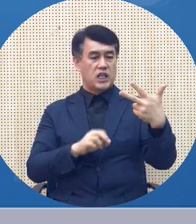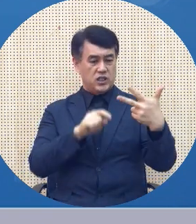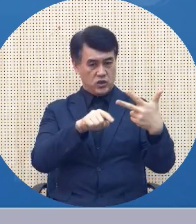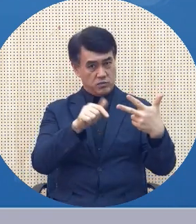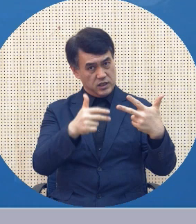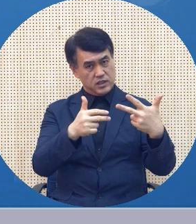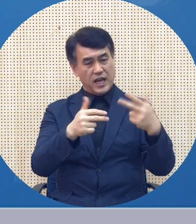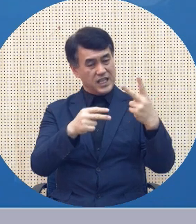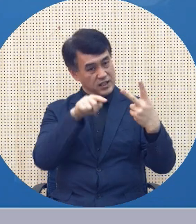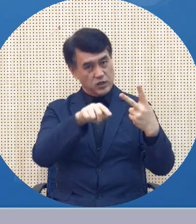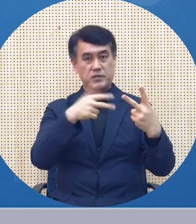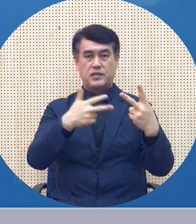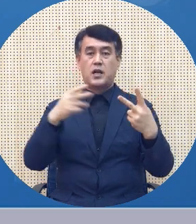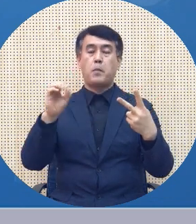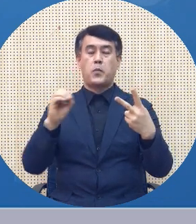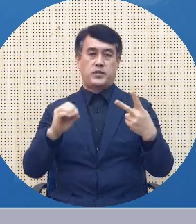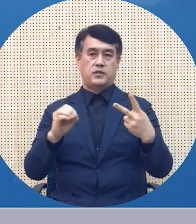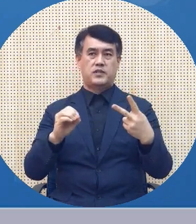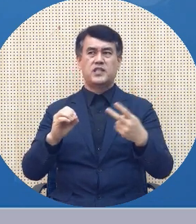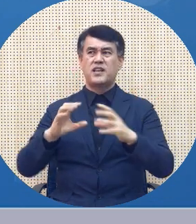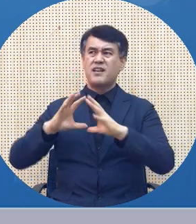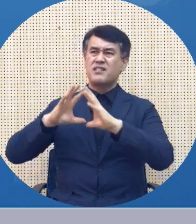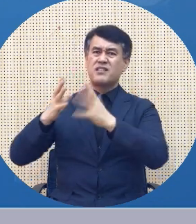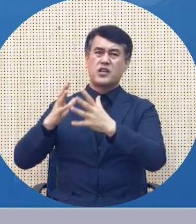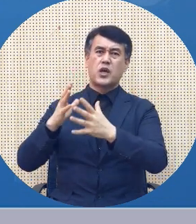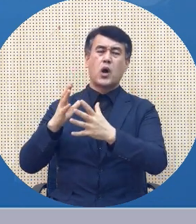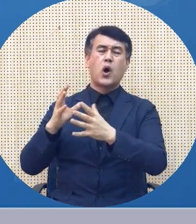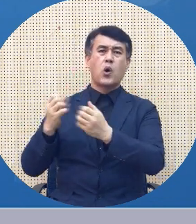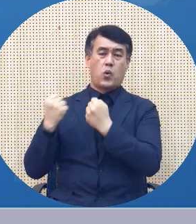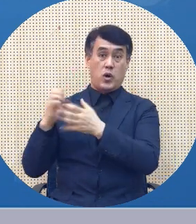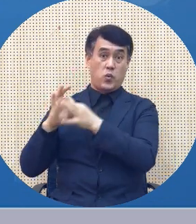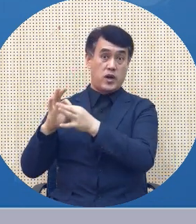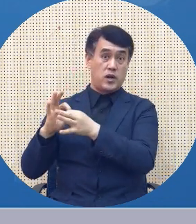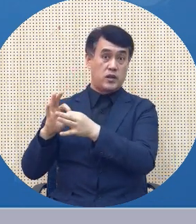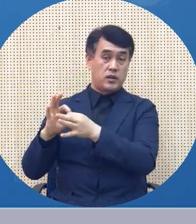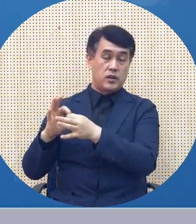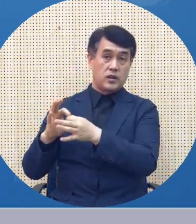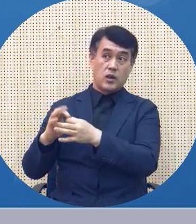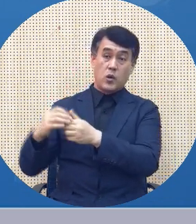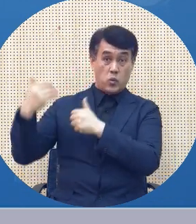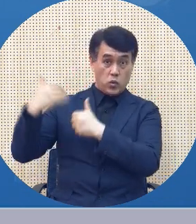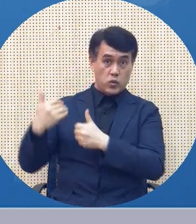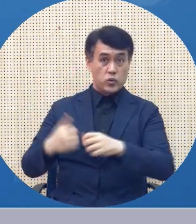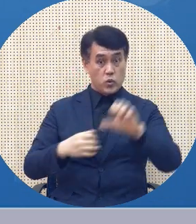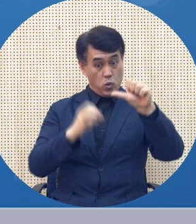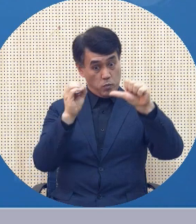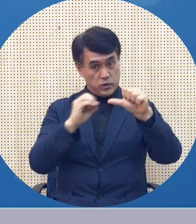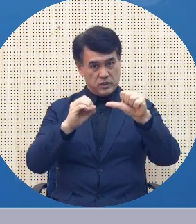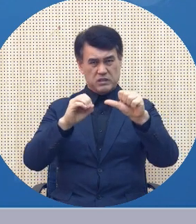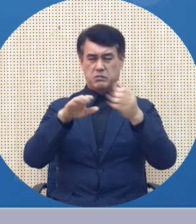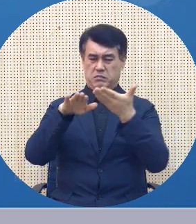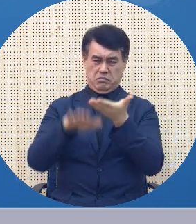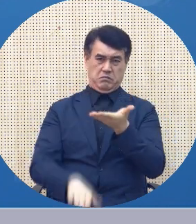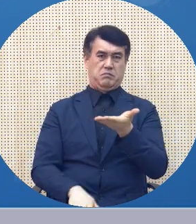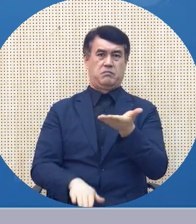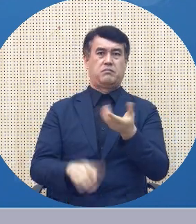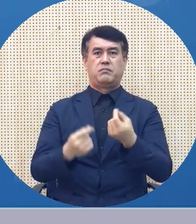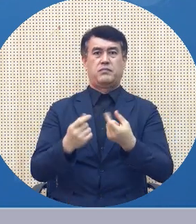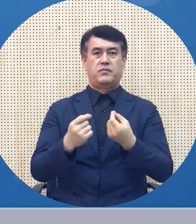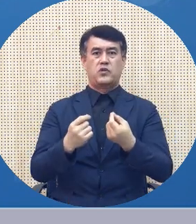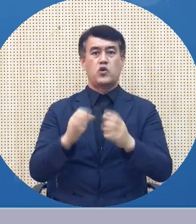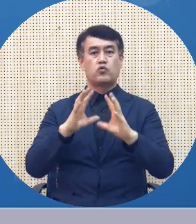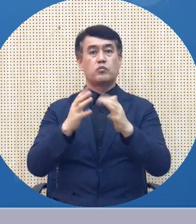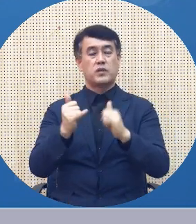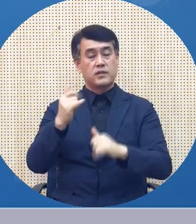2.7%로 세계보건기구에서 권고하고 있는 5%에도 미치지 못한 실정입니다. 우리 국민들의 정신건강에